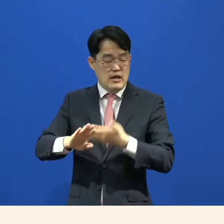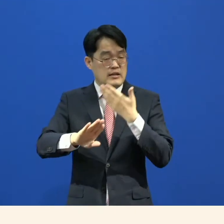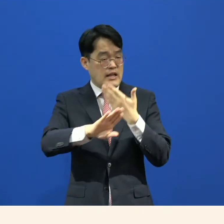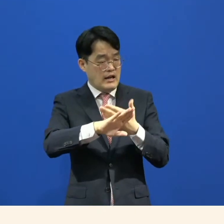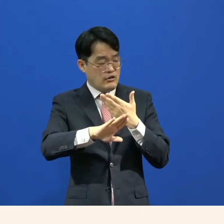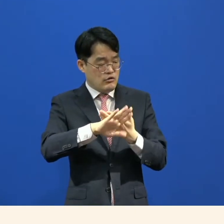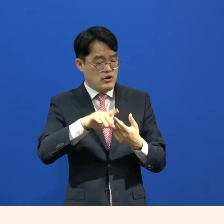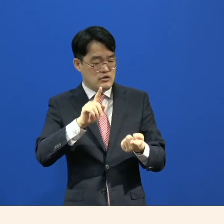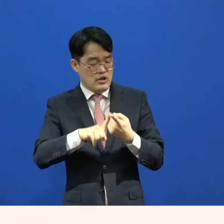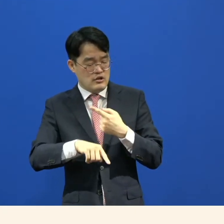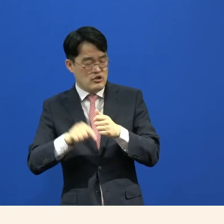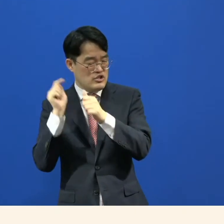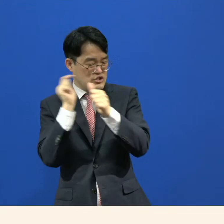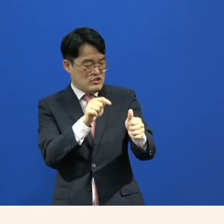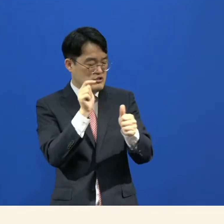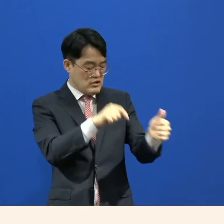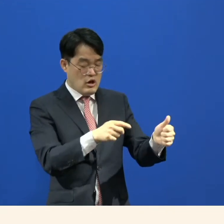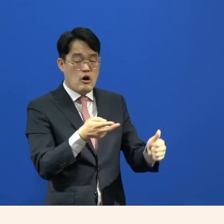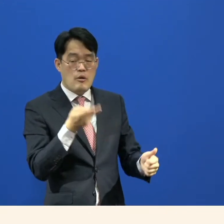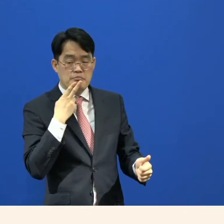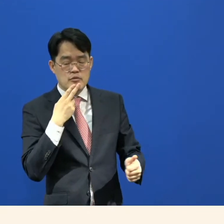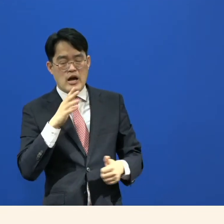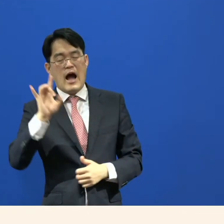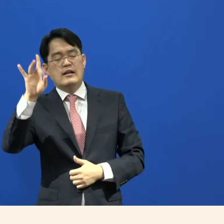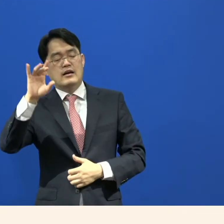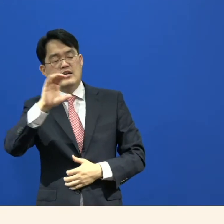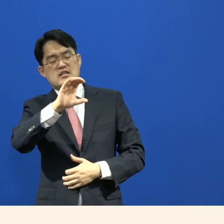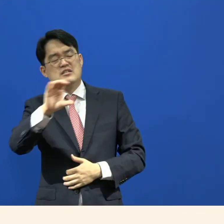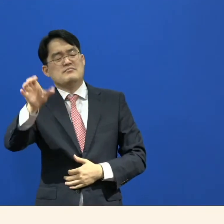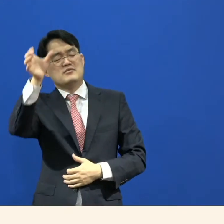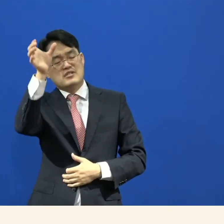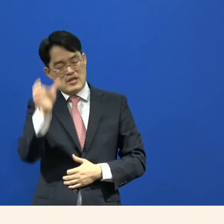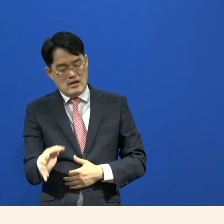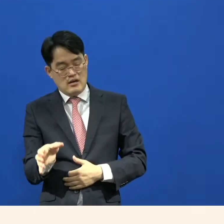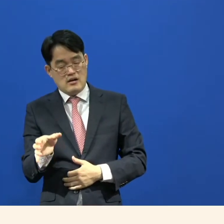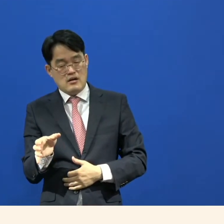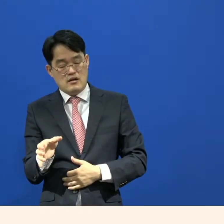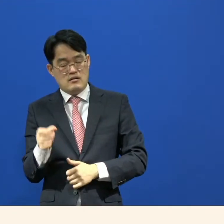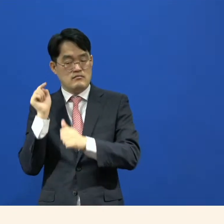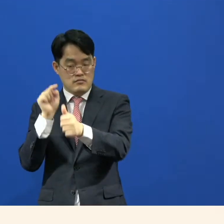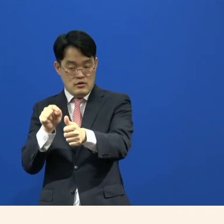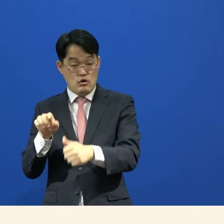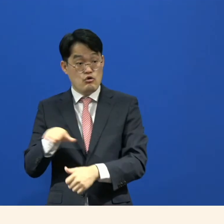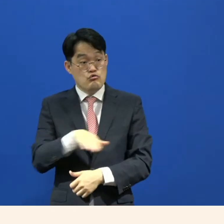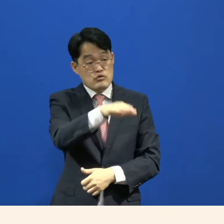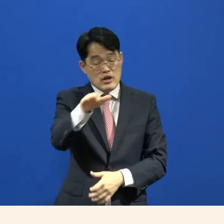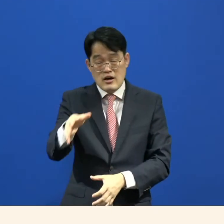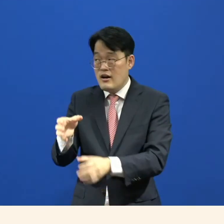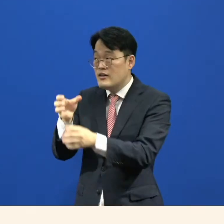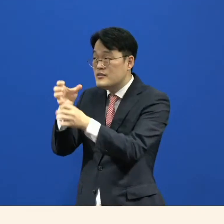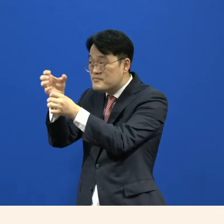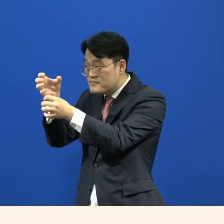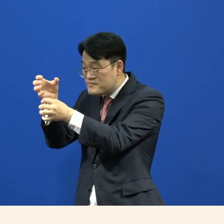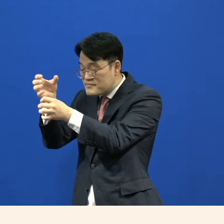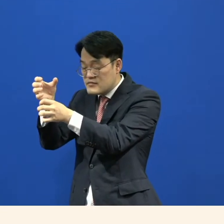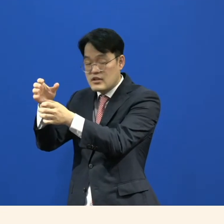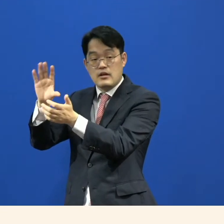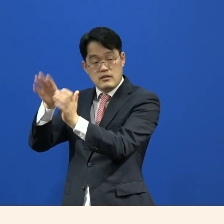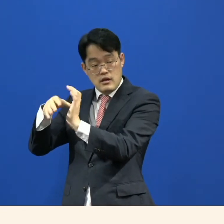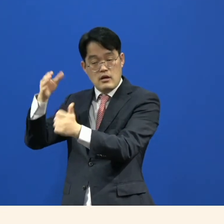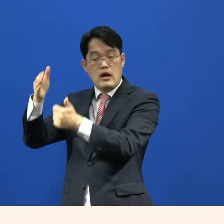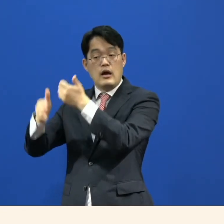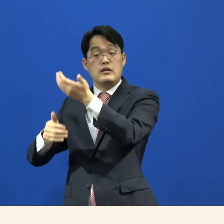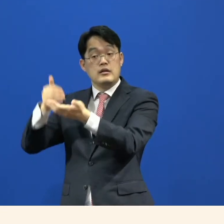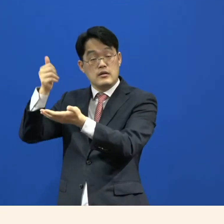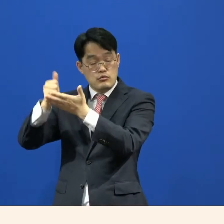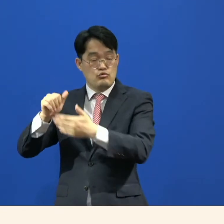않아요. 십자가만을 요구하시는 거예요. 우리가 십자가를 붙들고 있는 한 하나님은 우리를 거절하실 수가